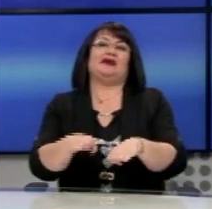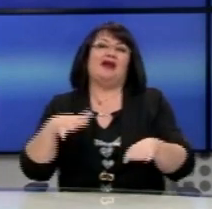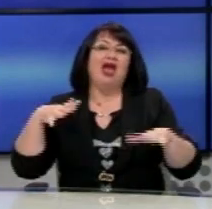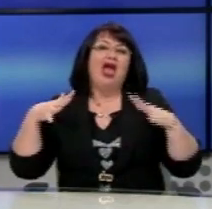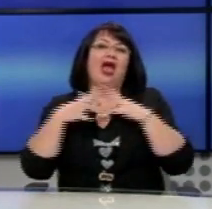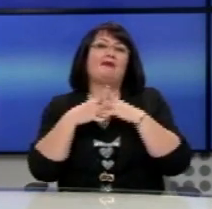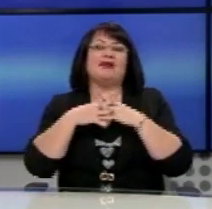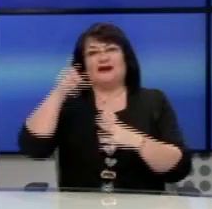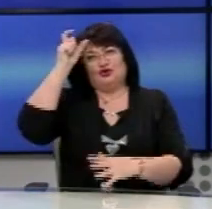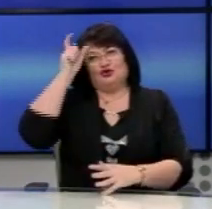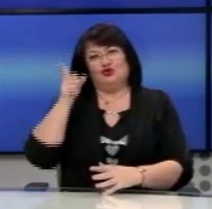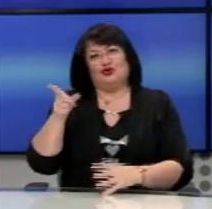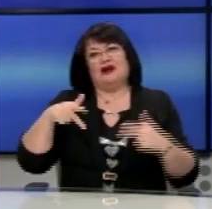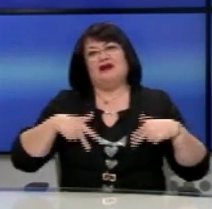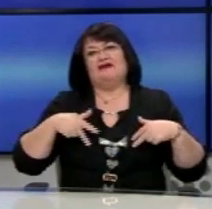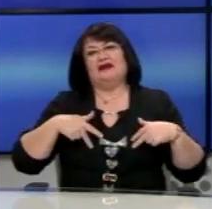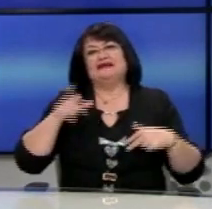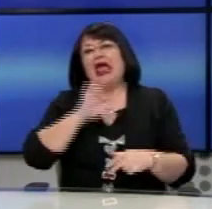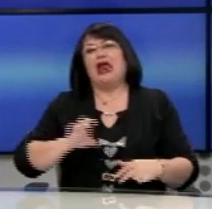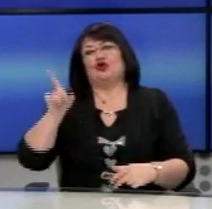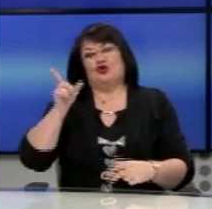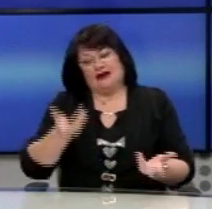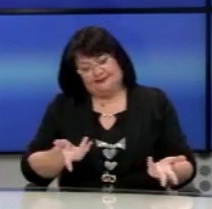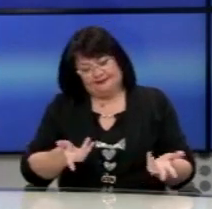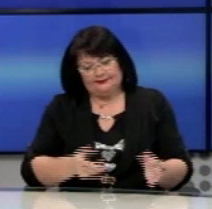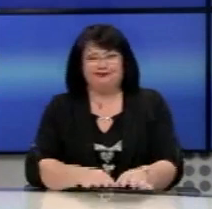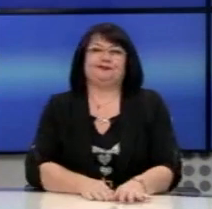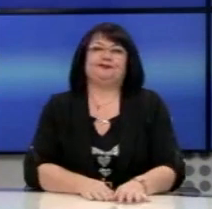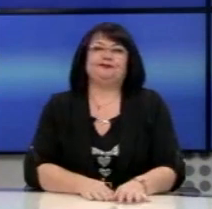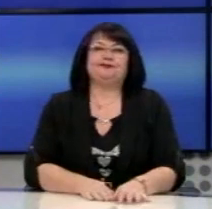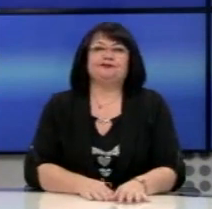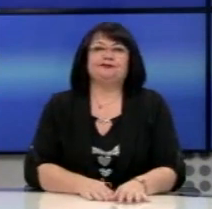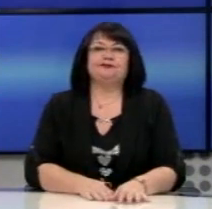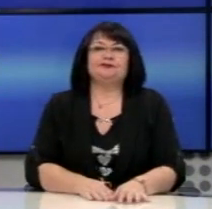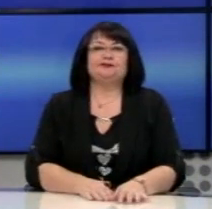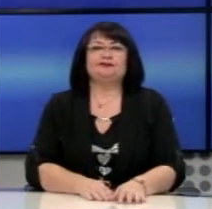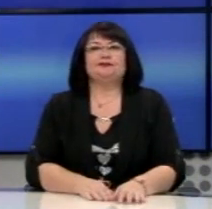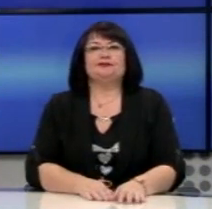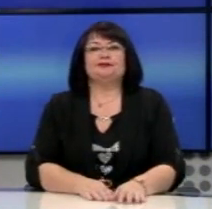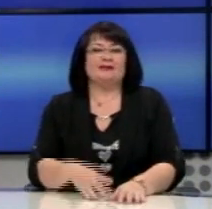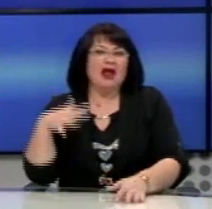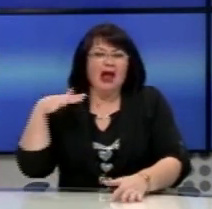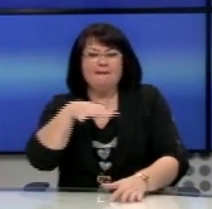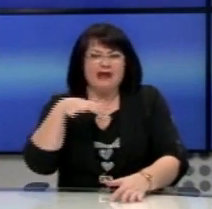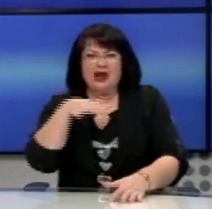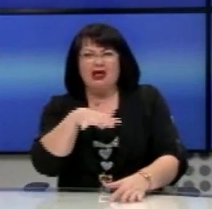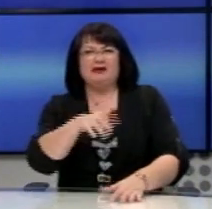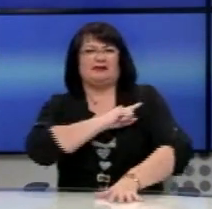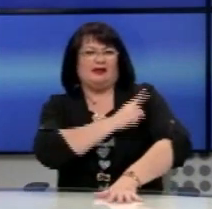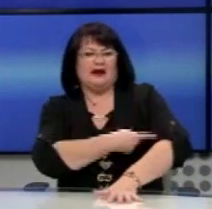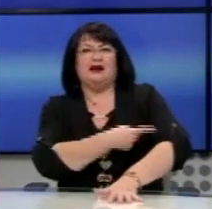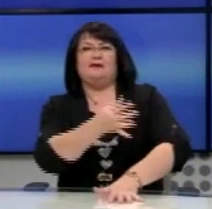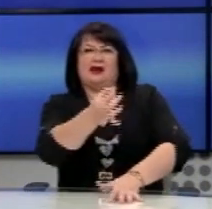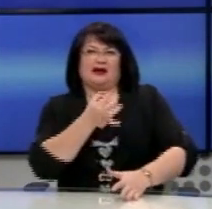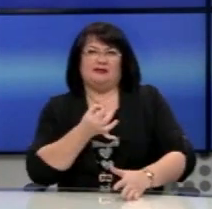επιθετικότητα της τουρκικής κυβέρνησης, του Ερντογάν. Όσο για τις απειλές και την πυγμή να